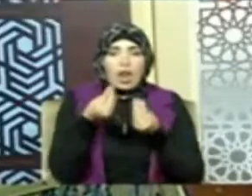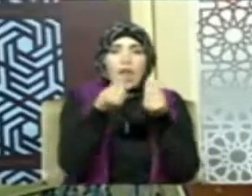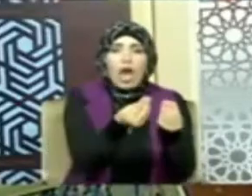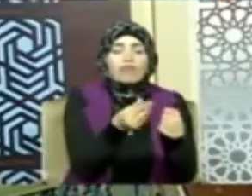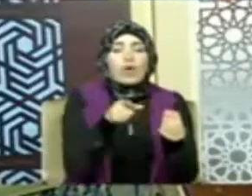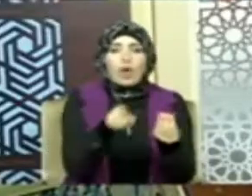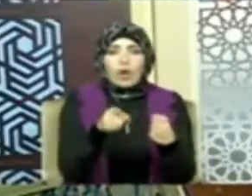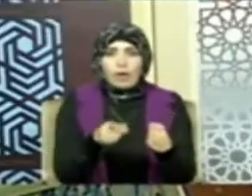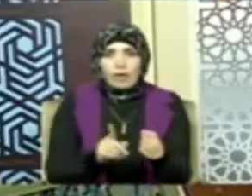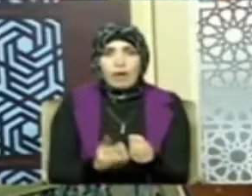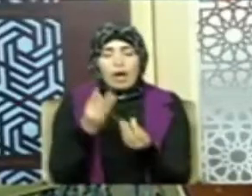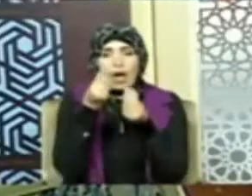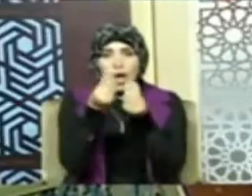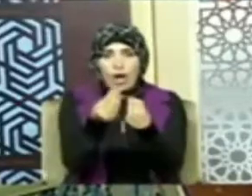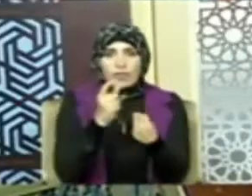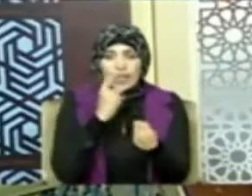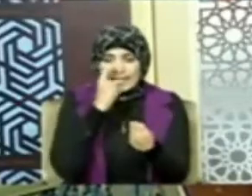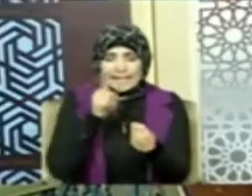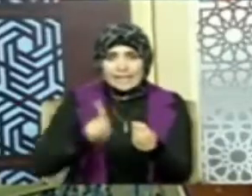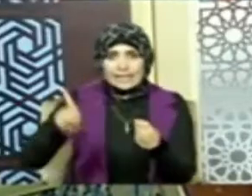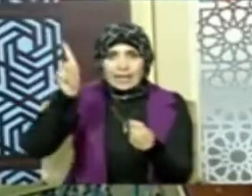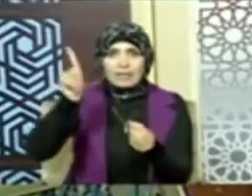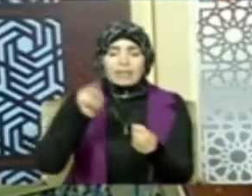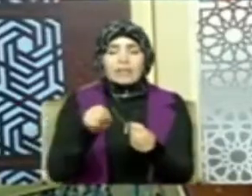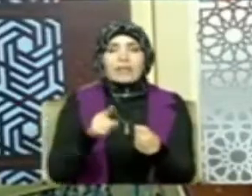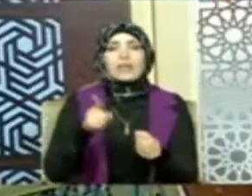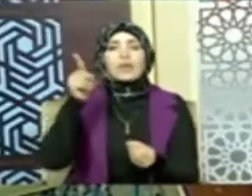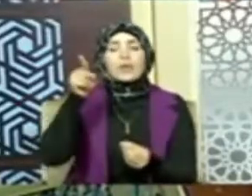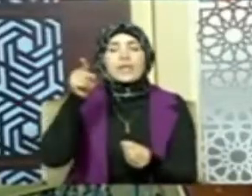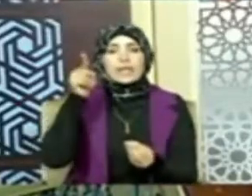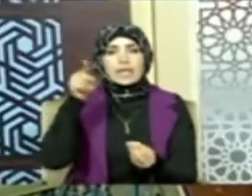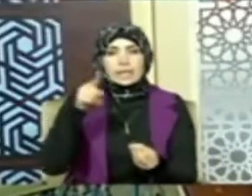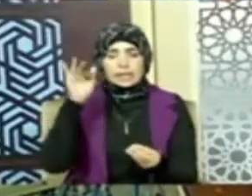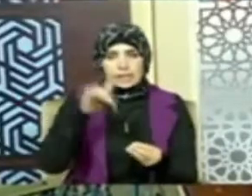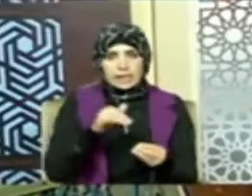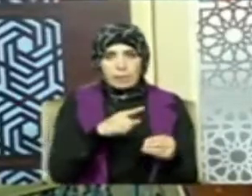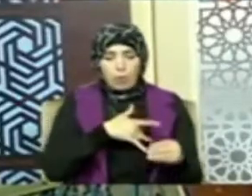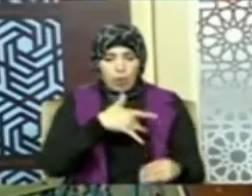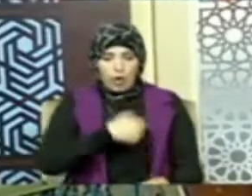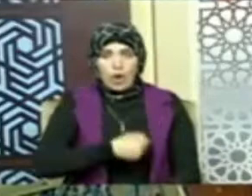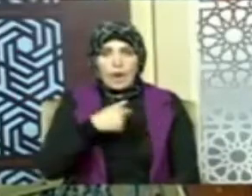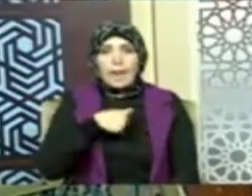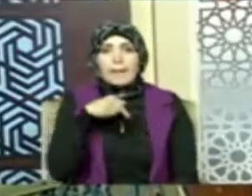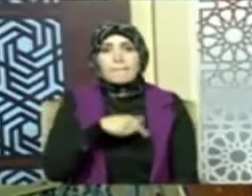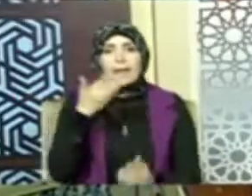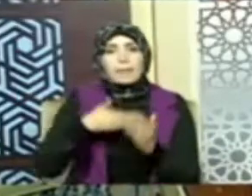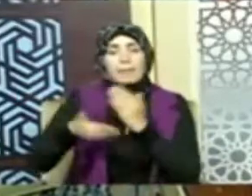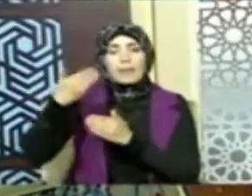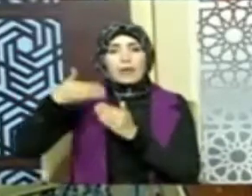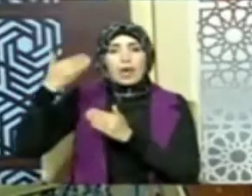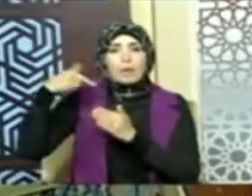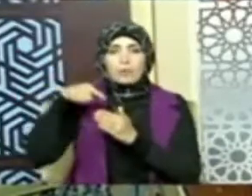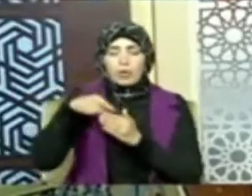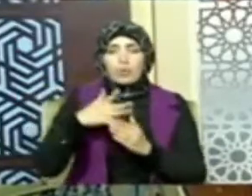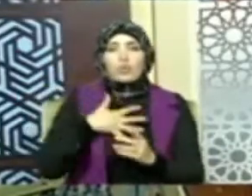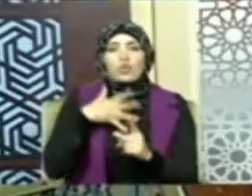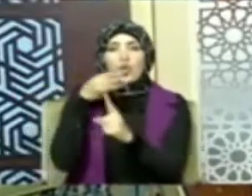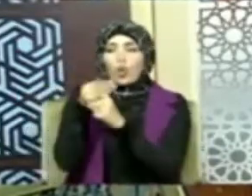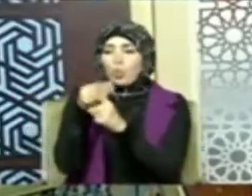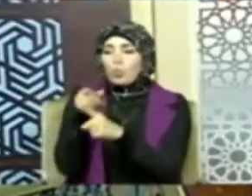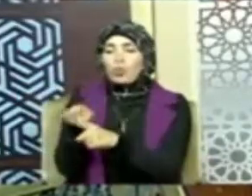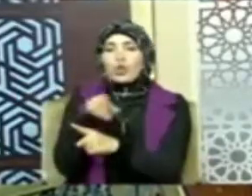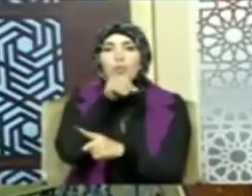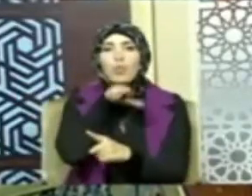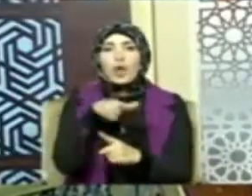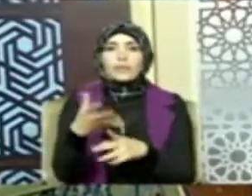الله. والذين تبوأوا الدار والإيمان من قبلهم يحبون من هاجر